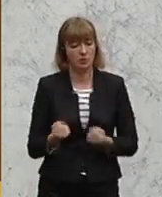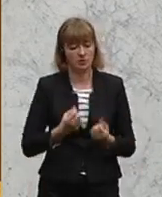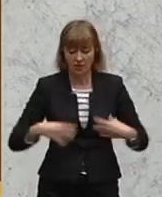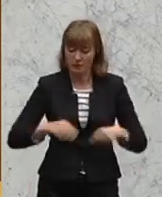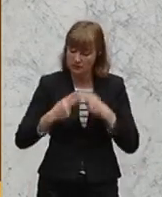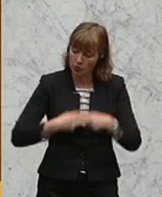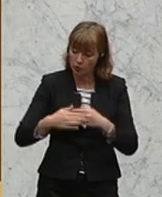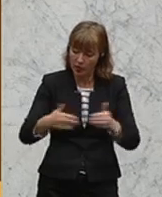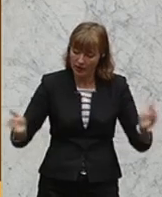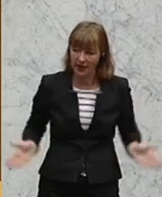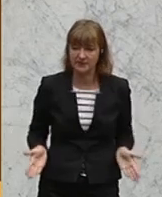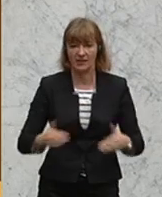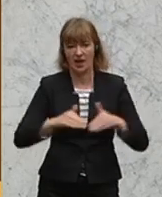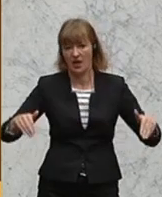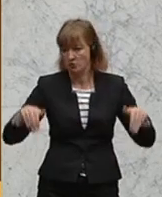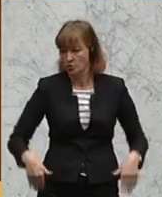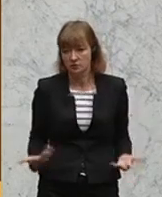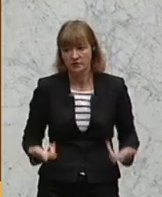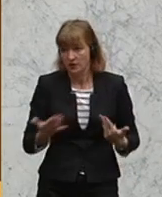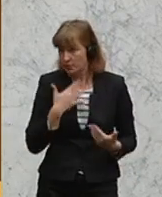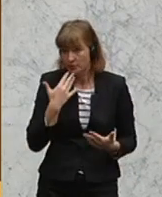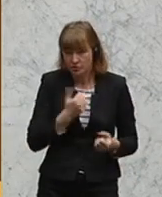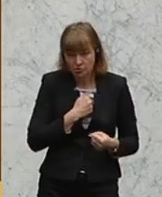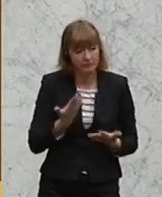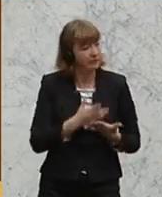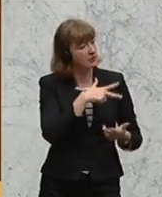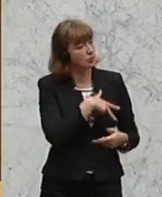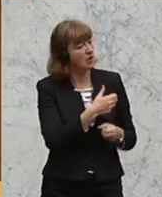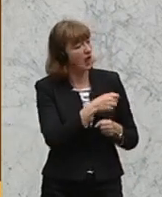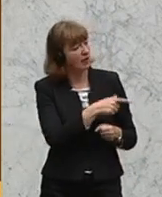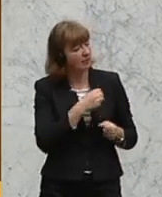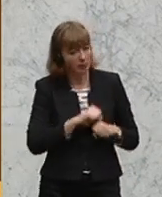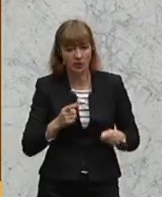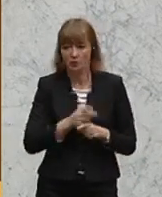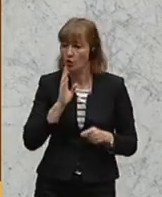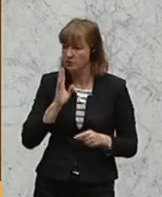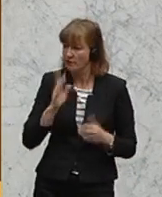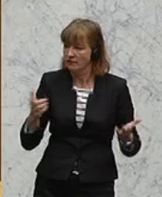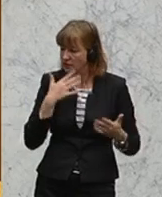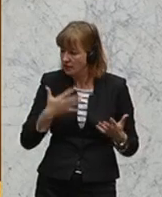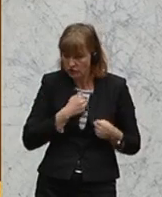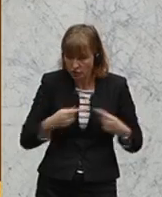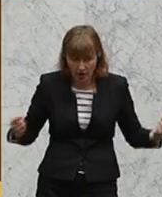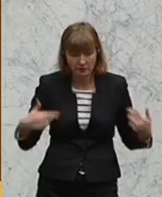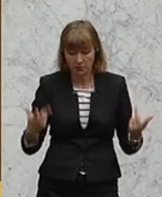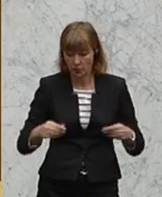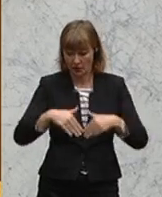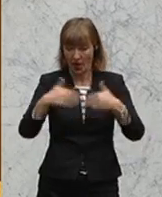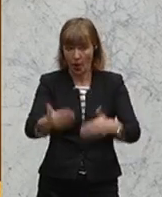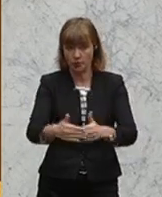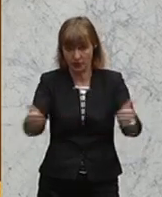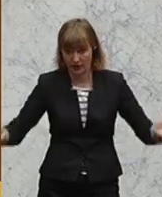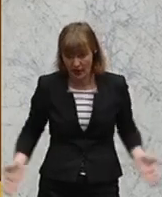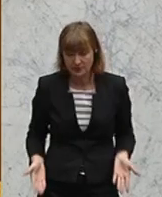gemeinsame Grenzkontrolle. Das, was nicht geschafft wird unter Führung der Sozialdemokratie und der Konservativen in Europa, ist, dass wir an der